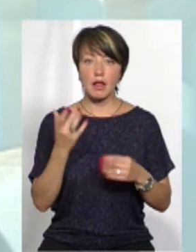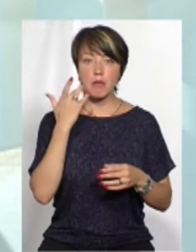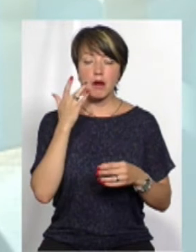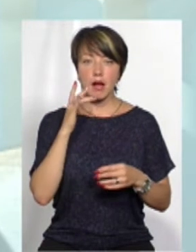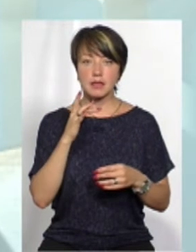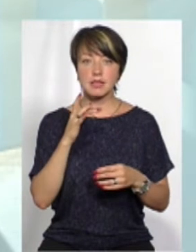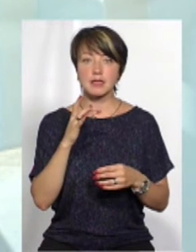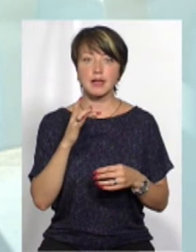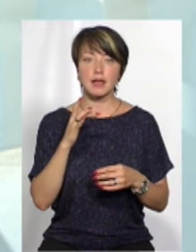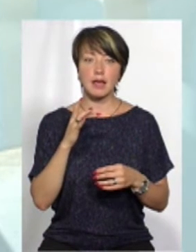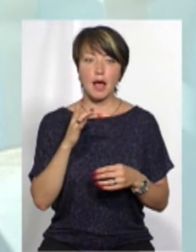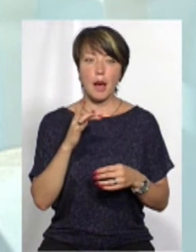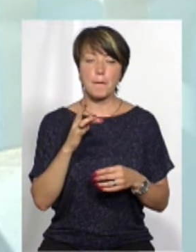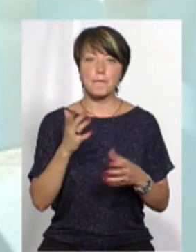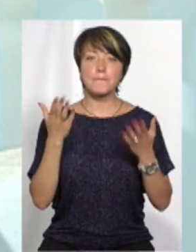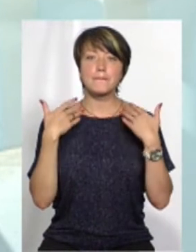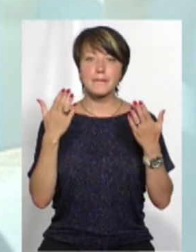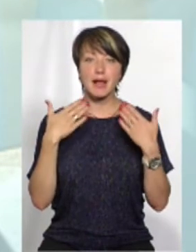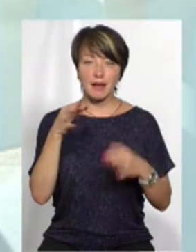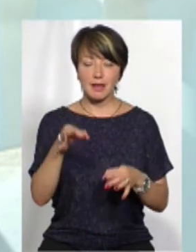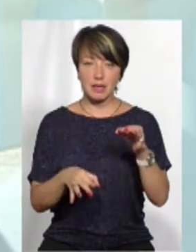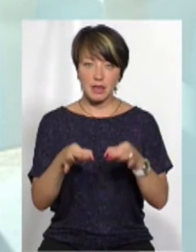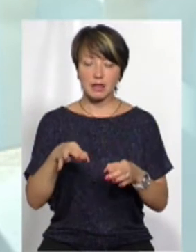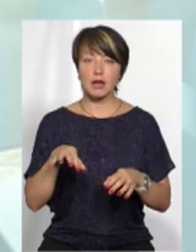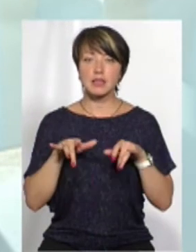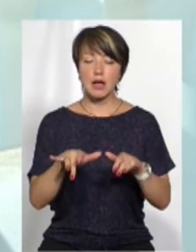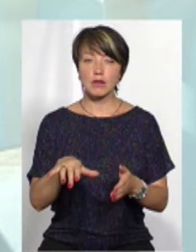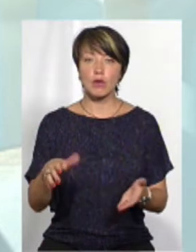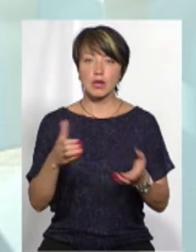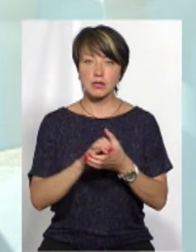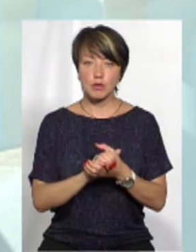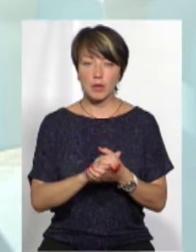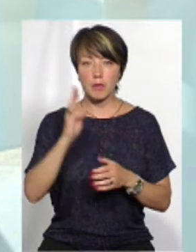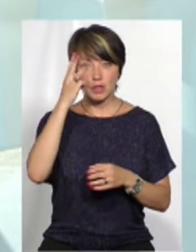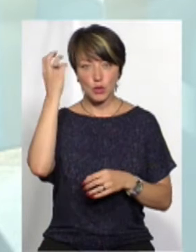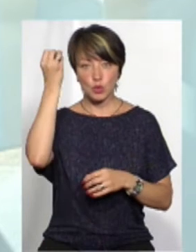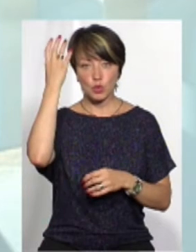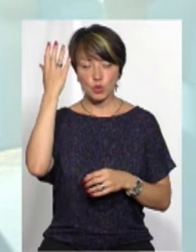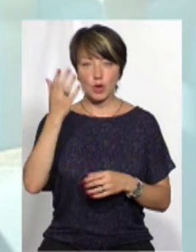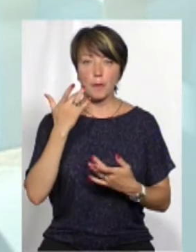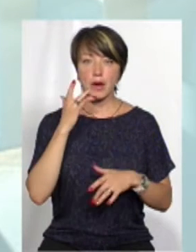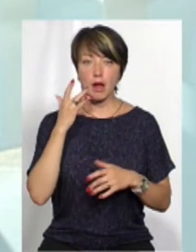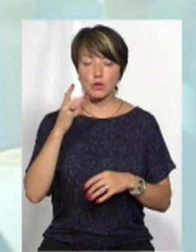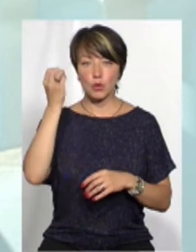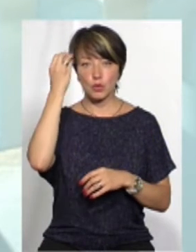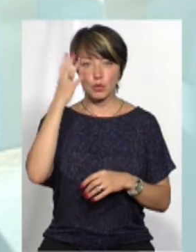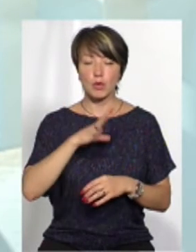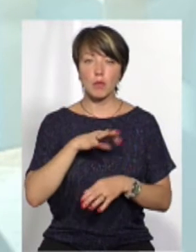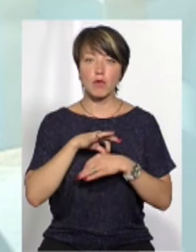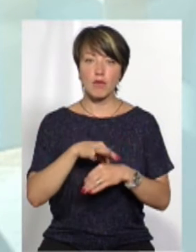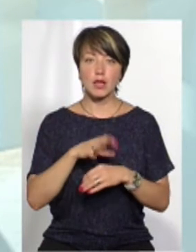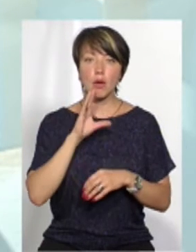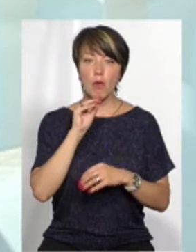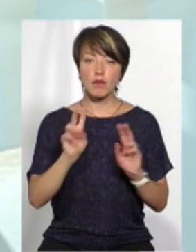пікнік. Можливо, хтось був учасником. Захід організовували з метою знайомлення хмельничан з культурою, американською культурою. Були